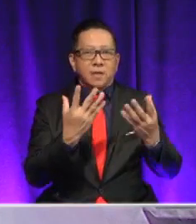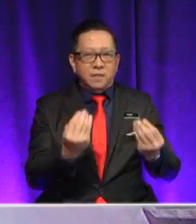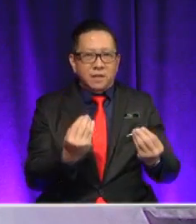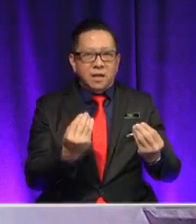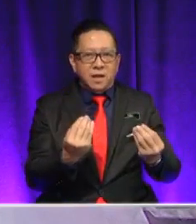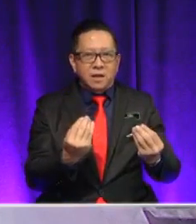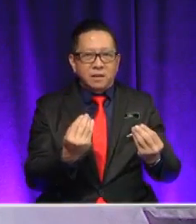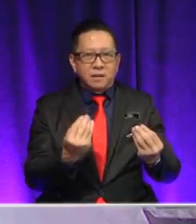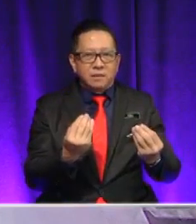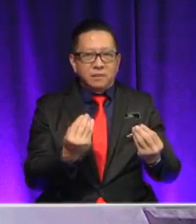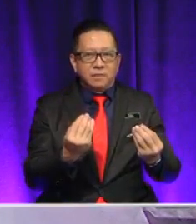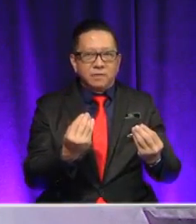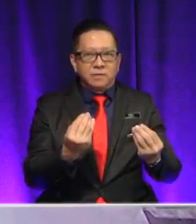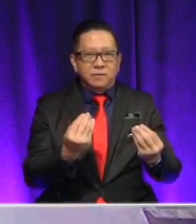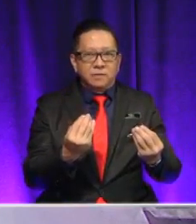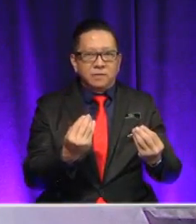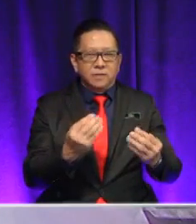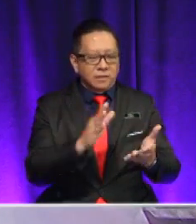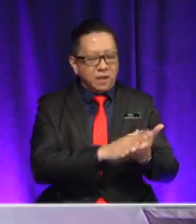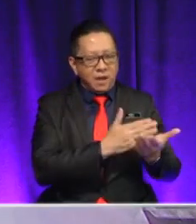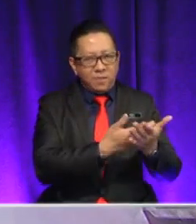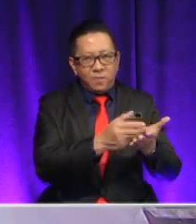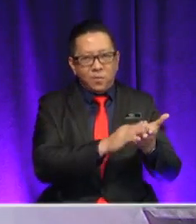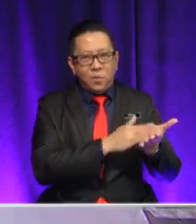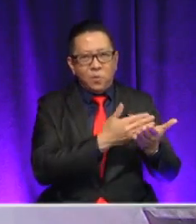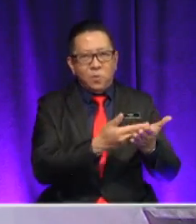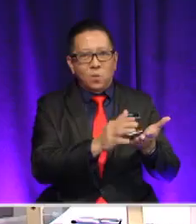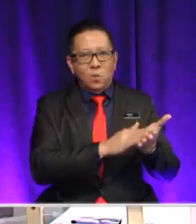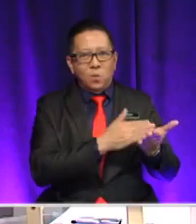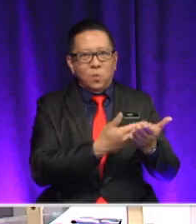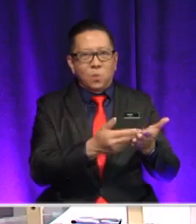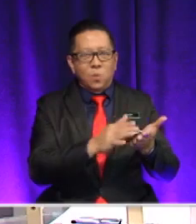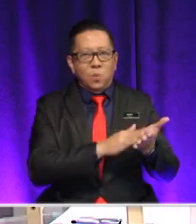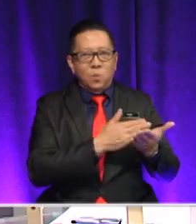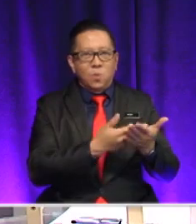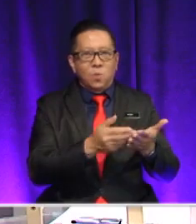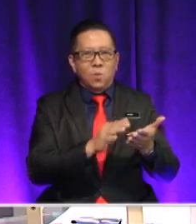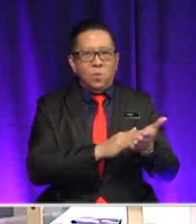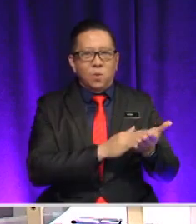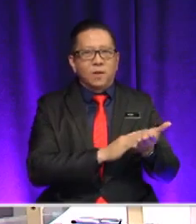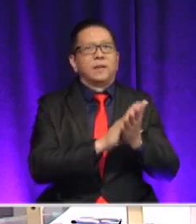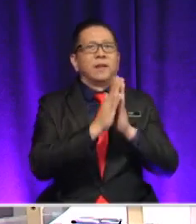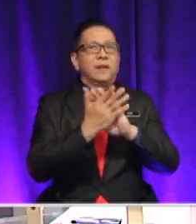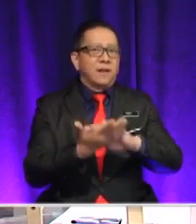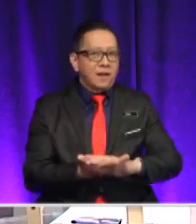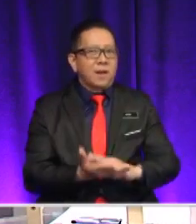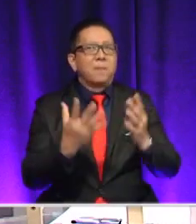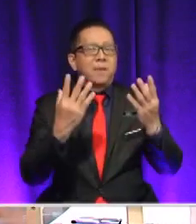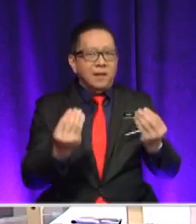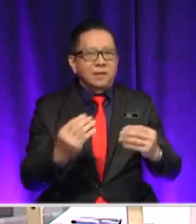menggunakan air sapu jadi Inilah yang dikatakan